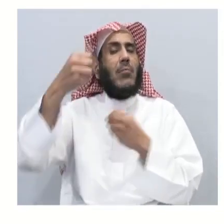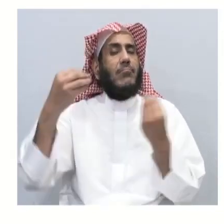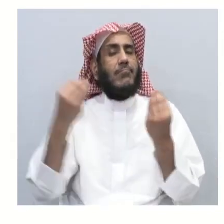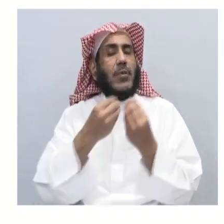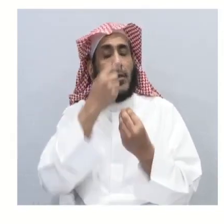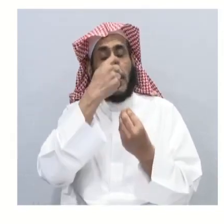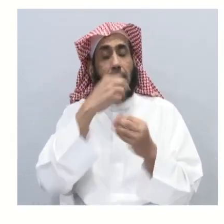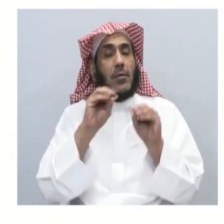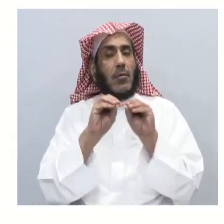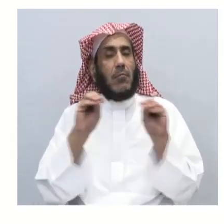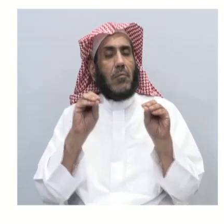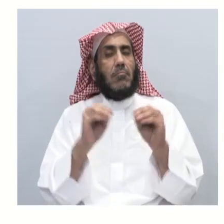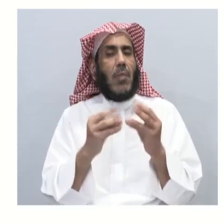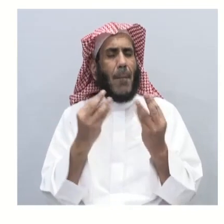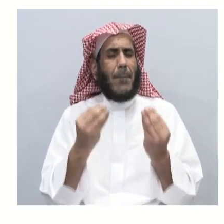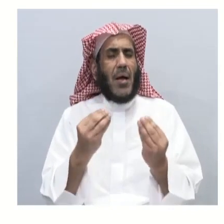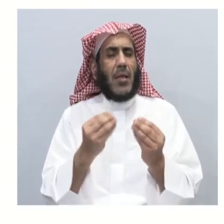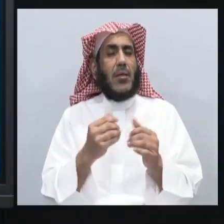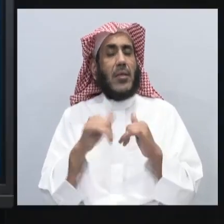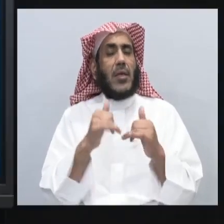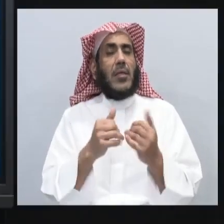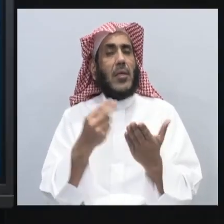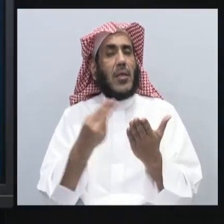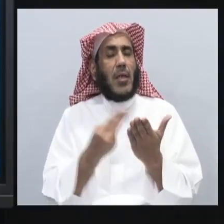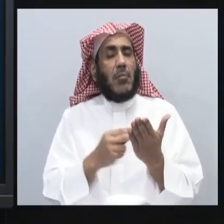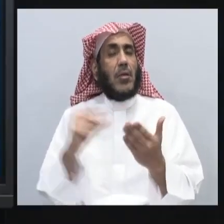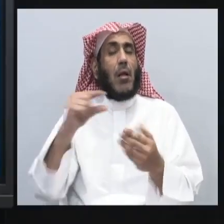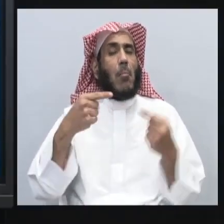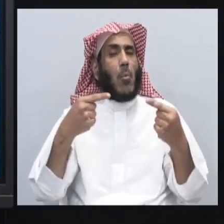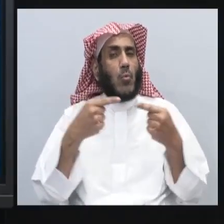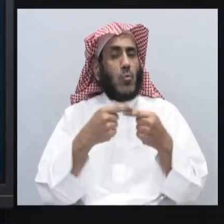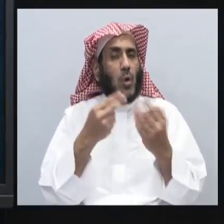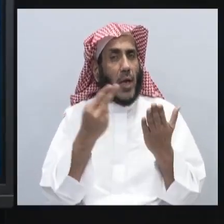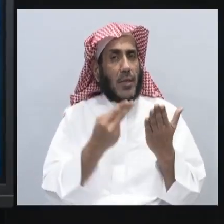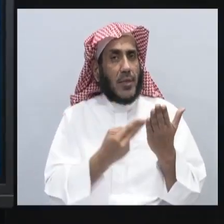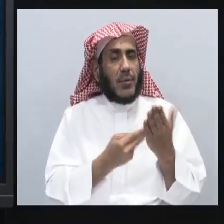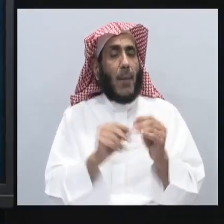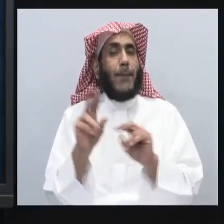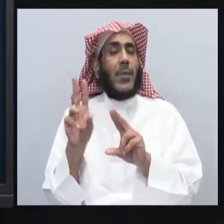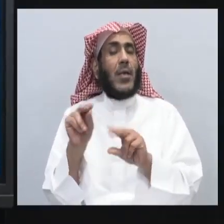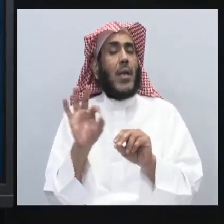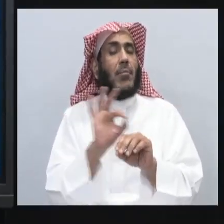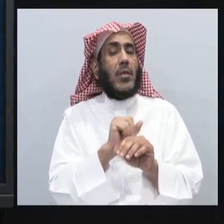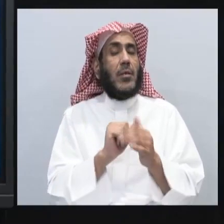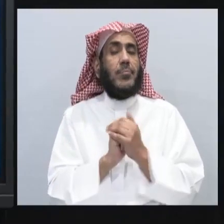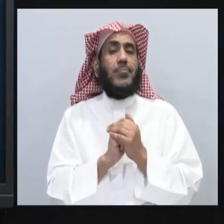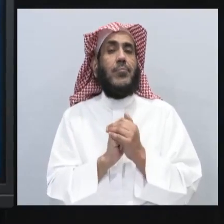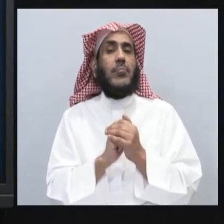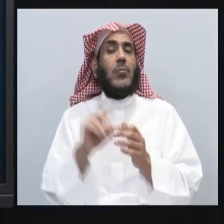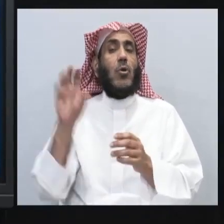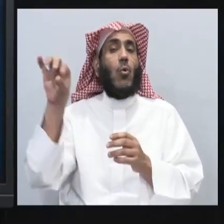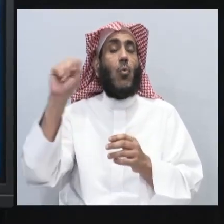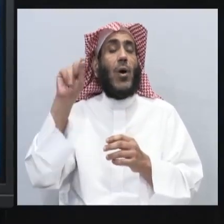على بعض طريقة كتابة بعض الكلمات الموصولة خطا من أمثلة هذه الكلمات: